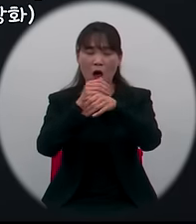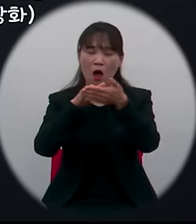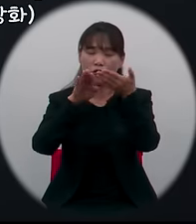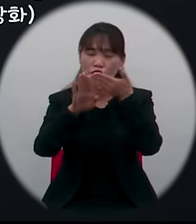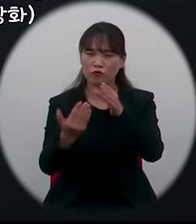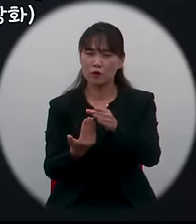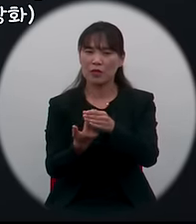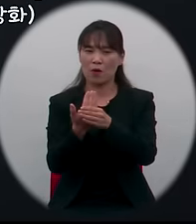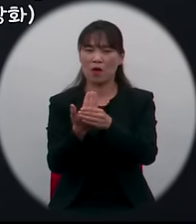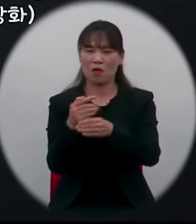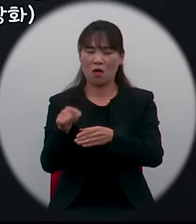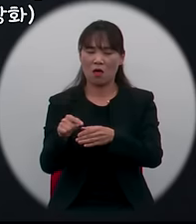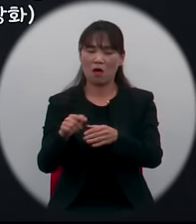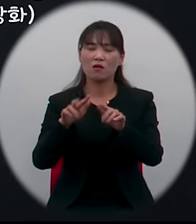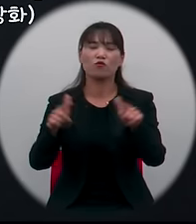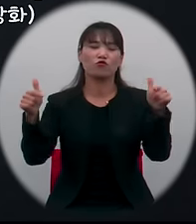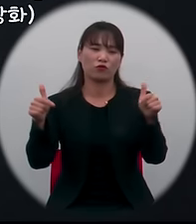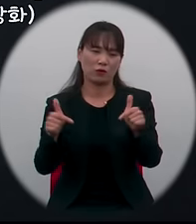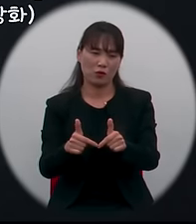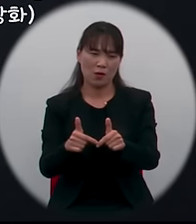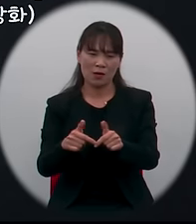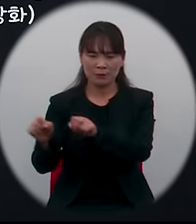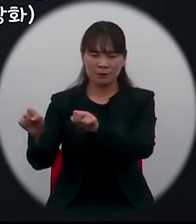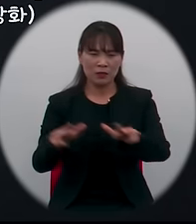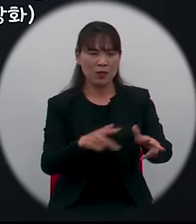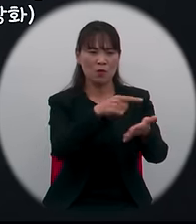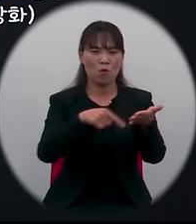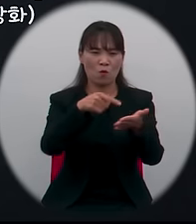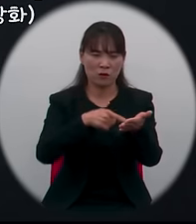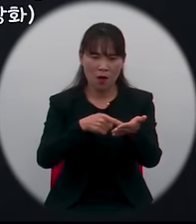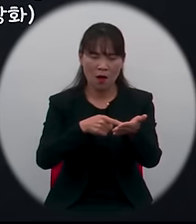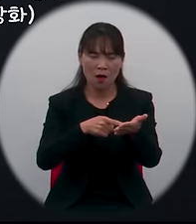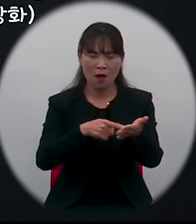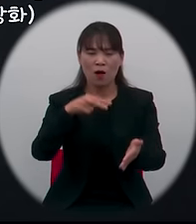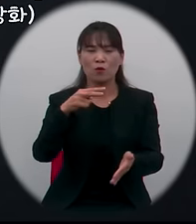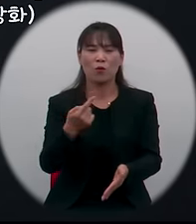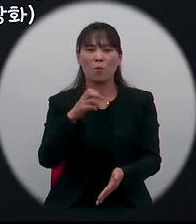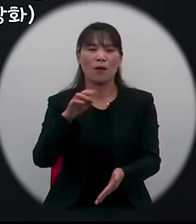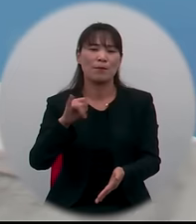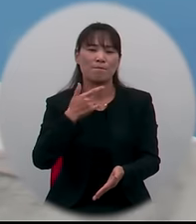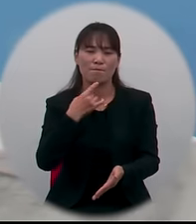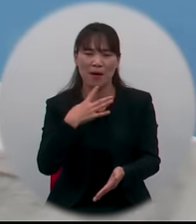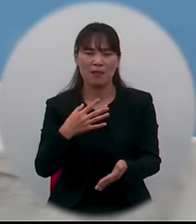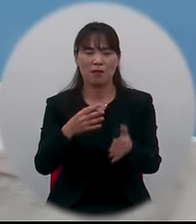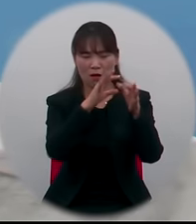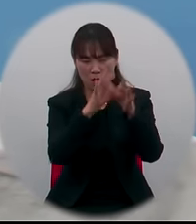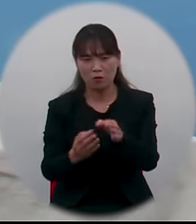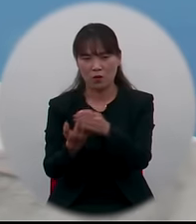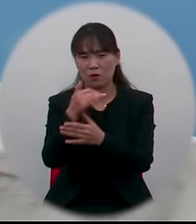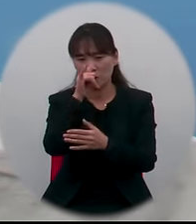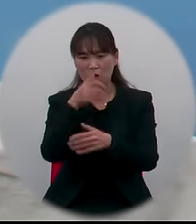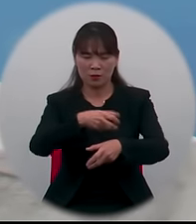점점 안 나오기 시작하는 거예요 그러면서 즉각적 보상체계 기반의 도파민 man 쫙쫙 나오게 됩니다 더불어서